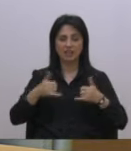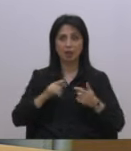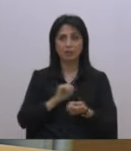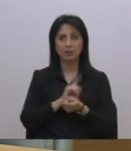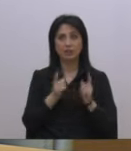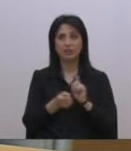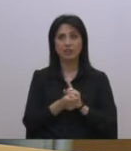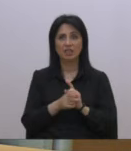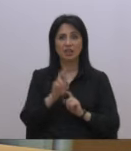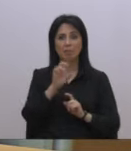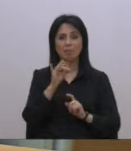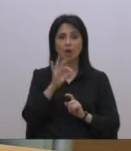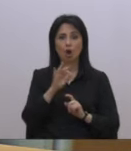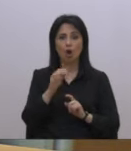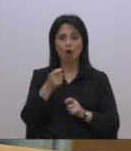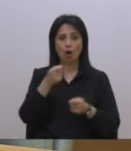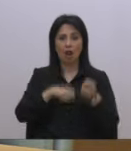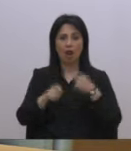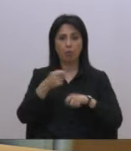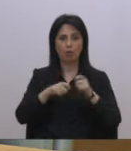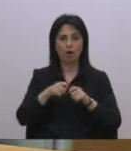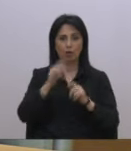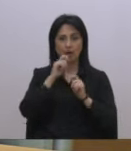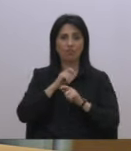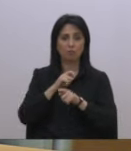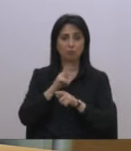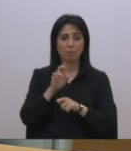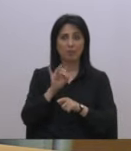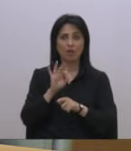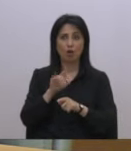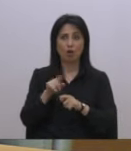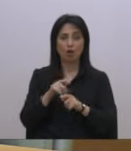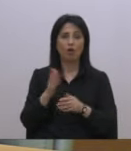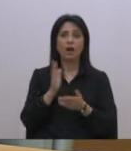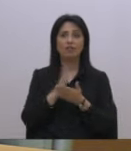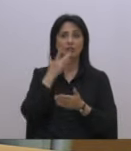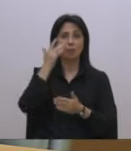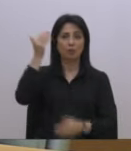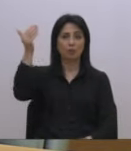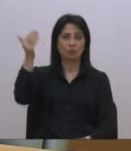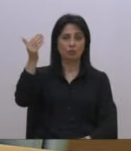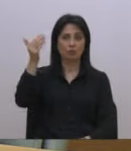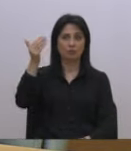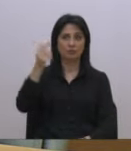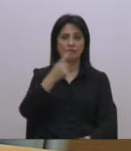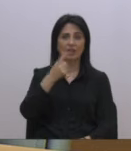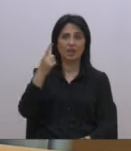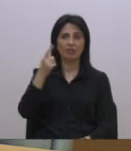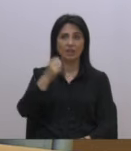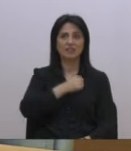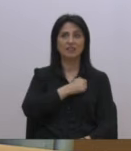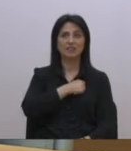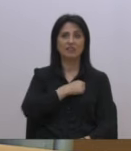სანაცვლოდ ბიოლაბორატორია გვაჩუკა, ლაბორატორია, რომელიც ეკუთვნის ამერიკის შეერთებულ შტატების ერთ-ერთ